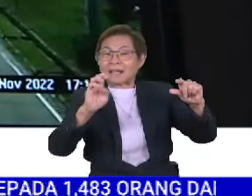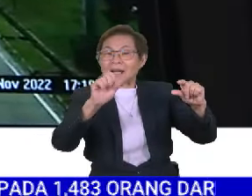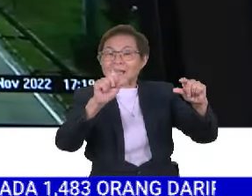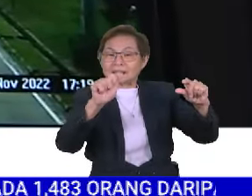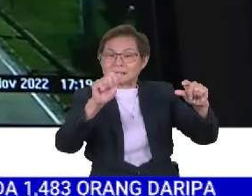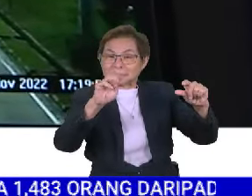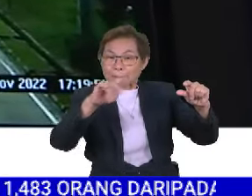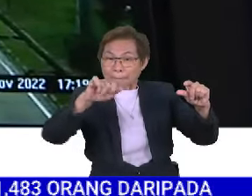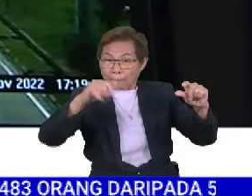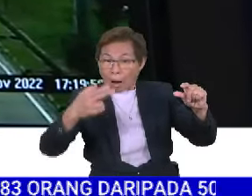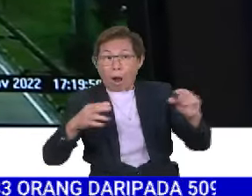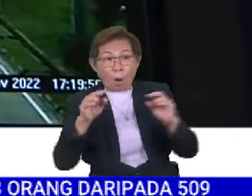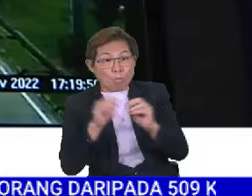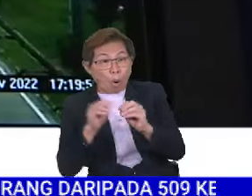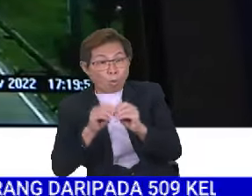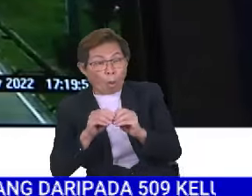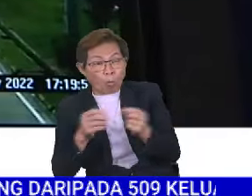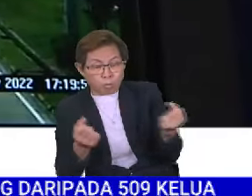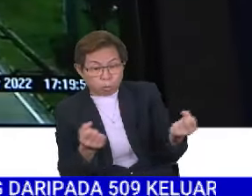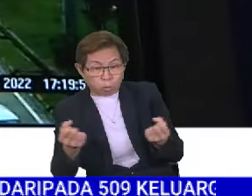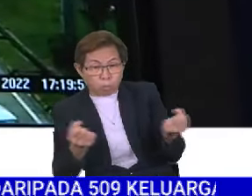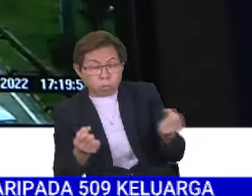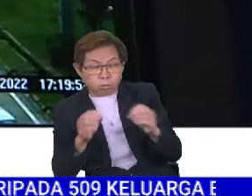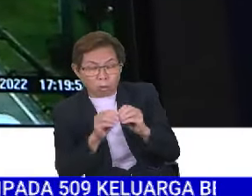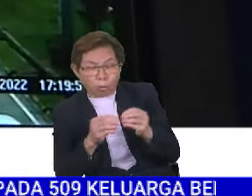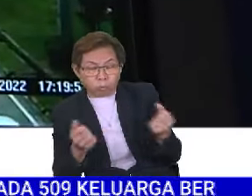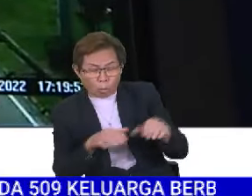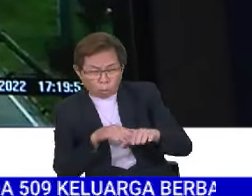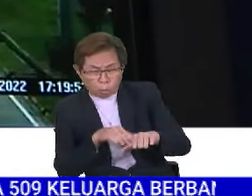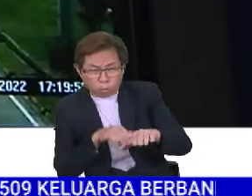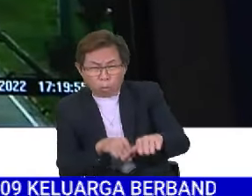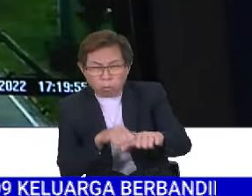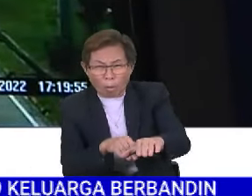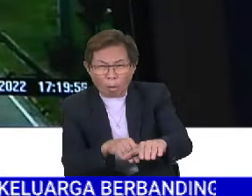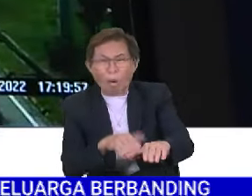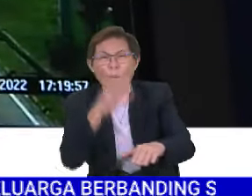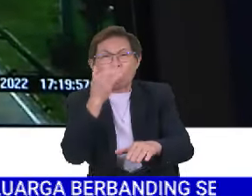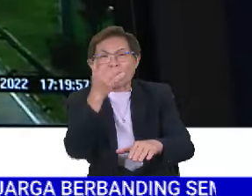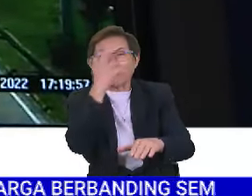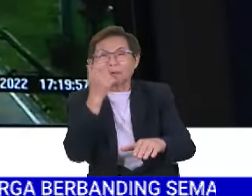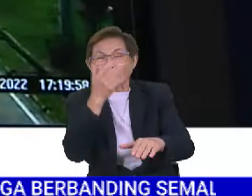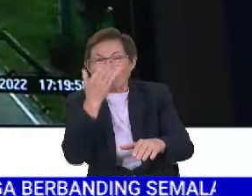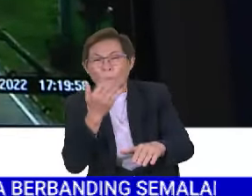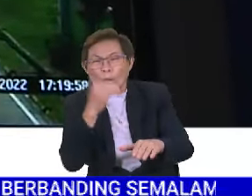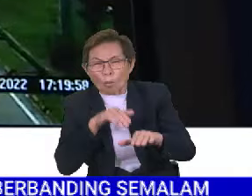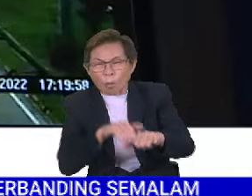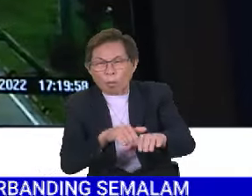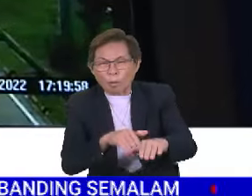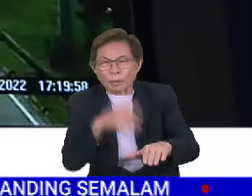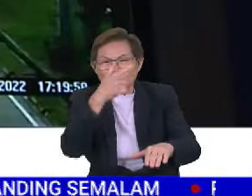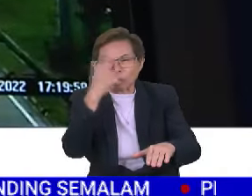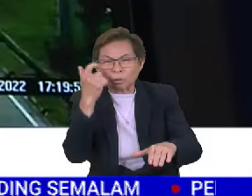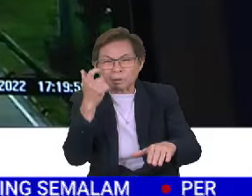sini berlakunya peningkatan trafik di kawasan ini, yang berikutan di kawasan ini